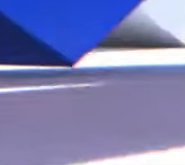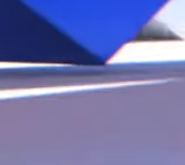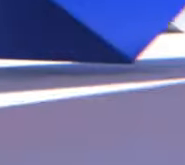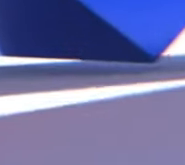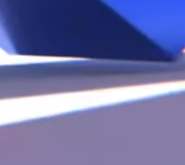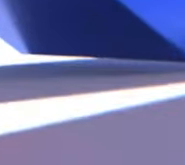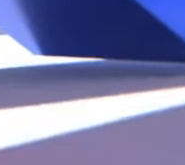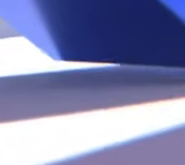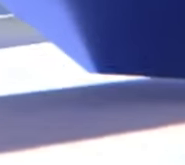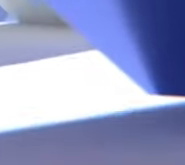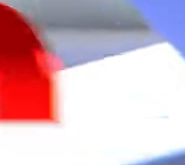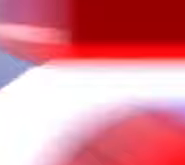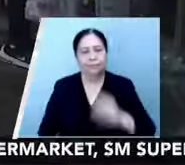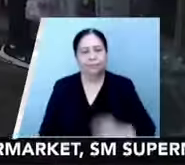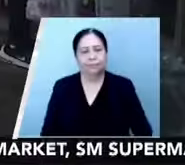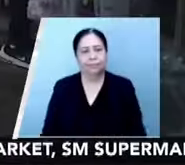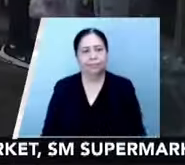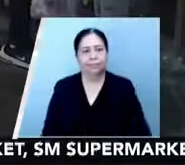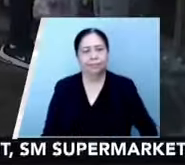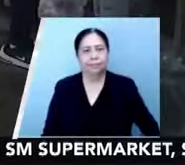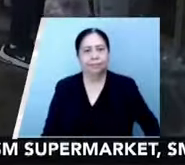Reyes.